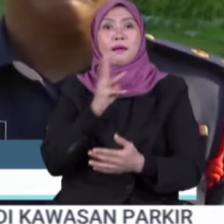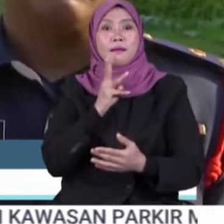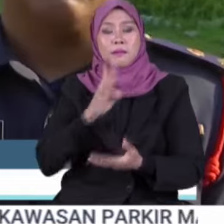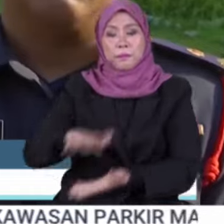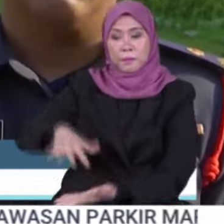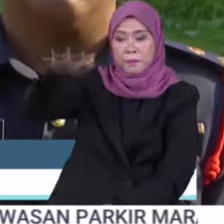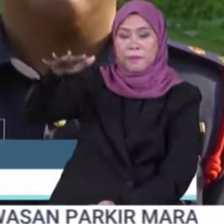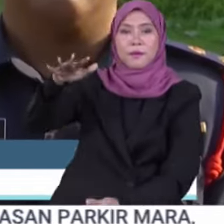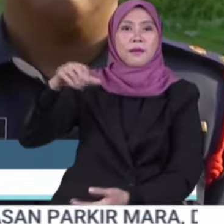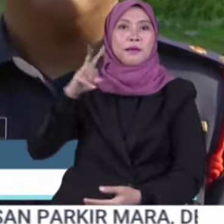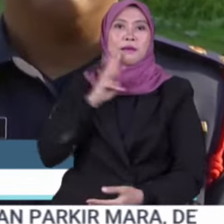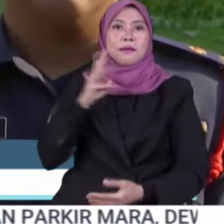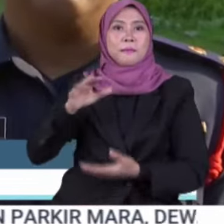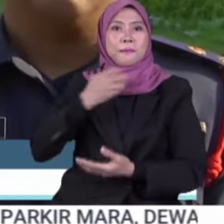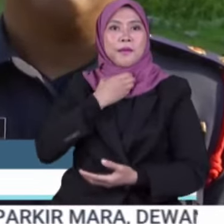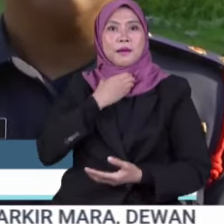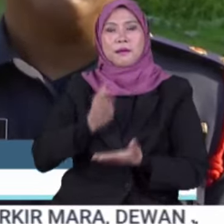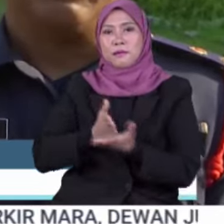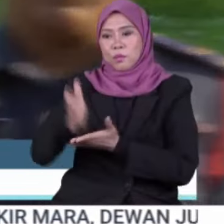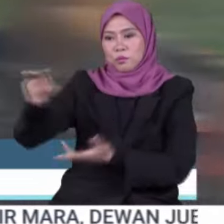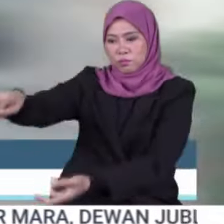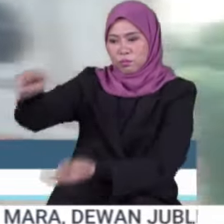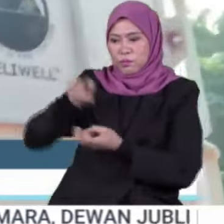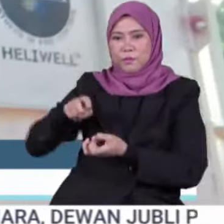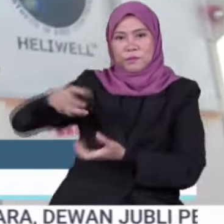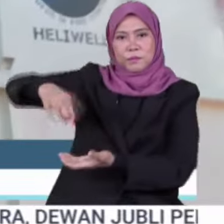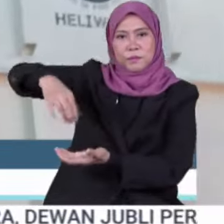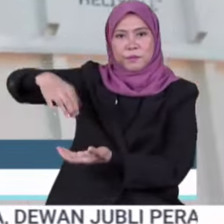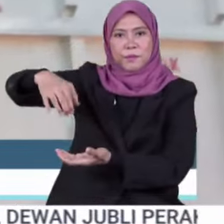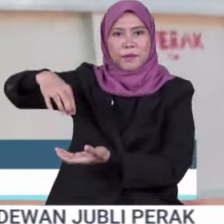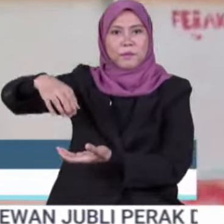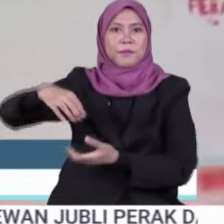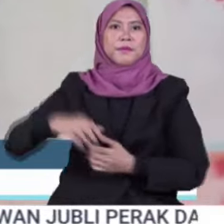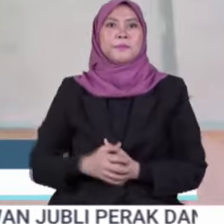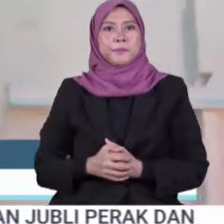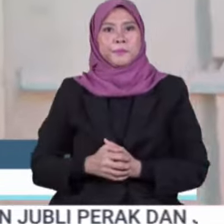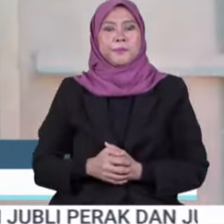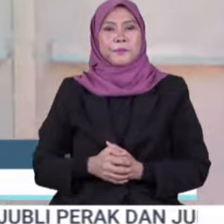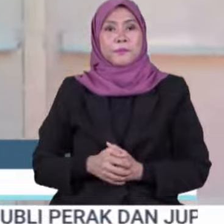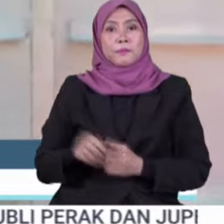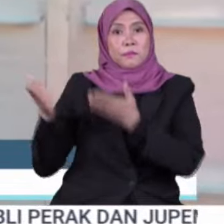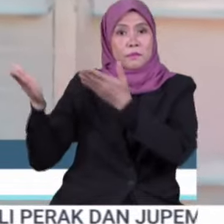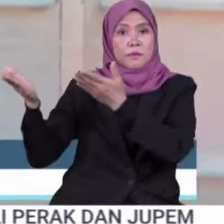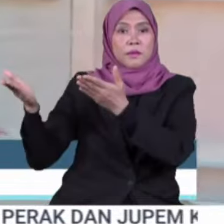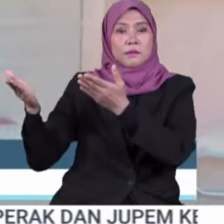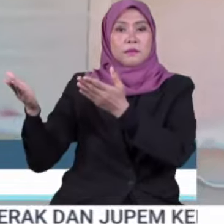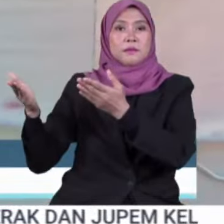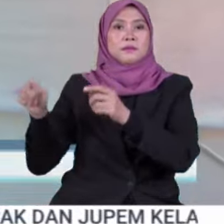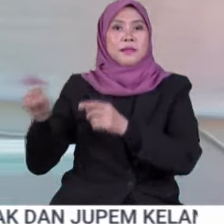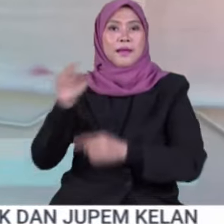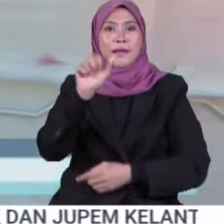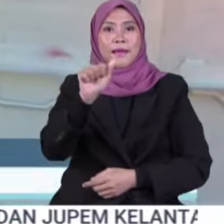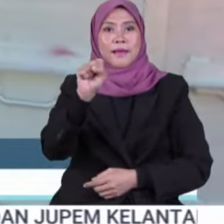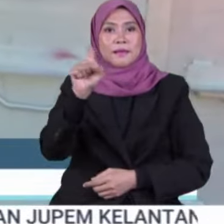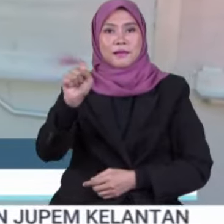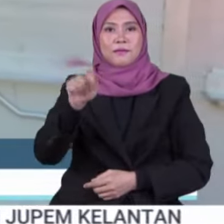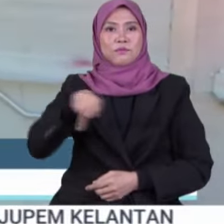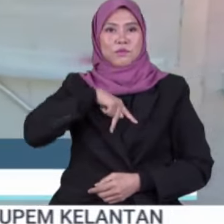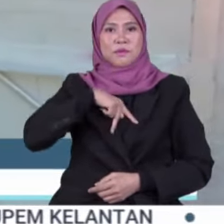air Perak sekiranya kita mengambil terus daripada pilih bomba. Ini merupakan salah satu aset yang dimiliki oleh JBPM